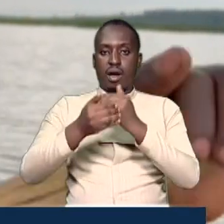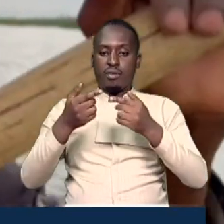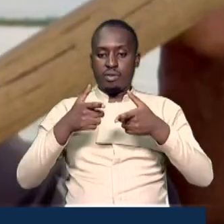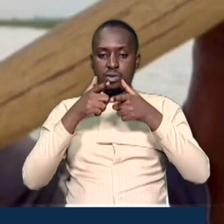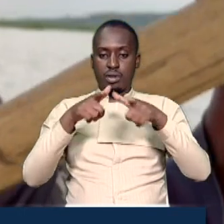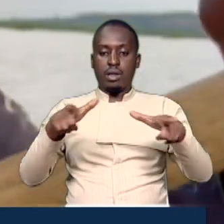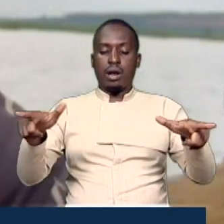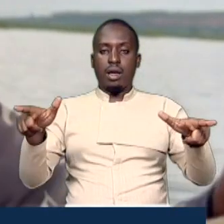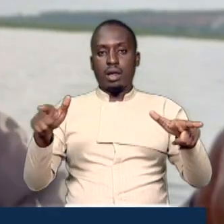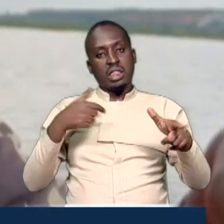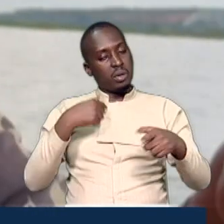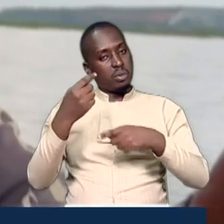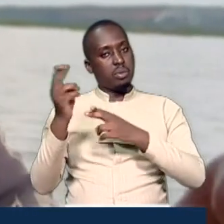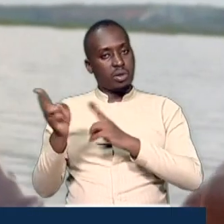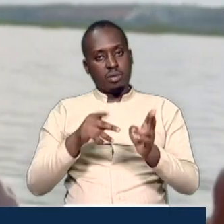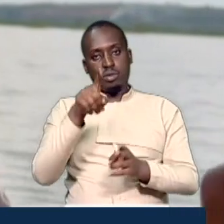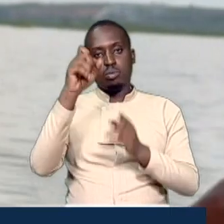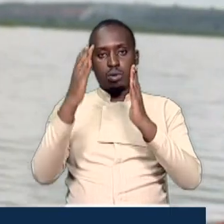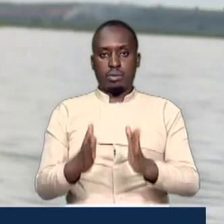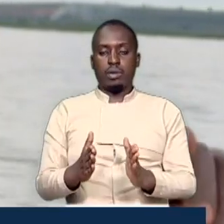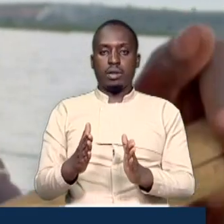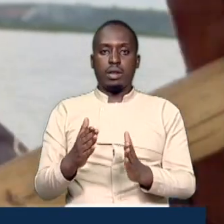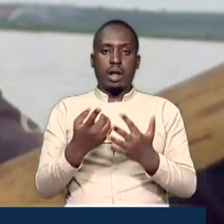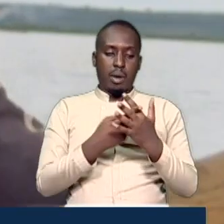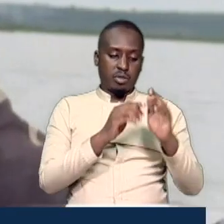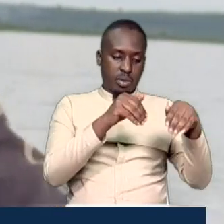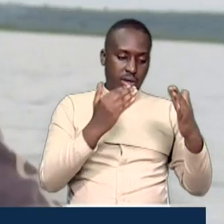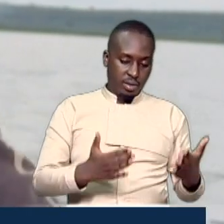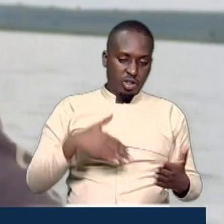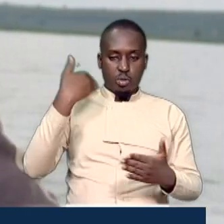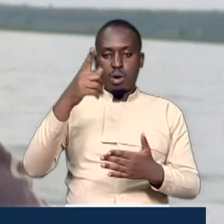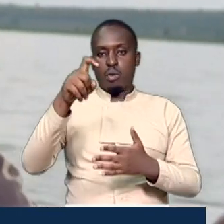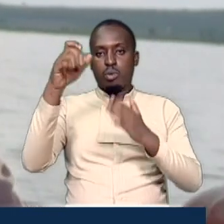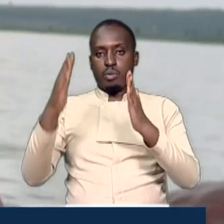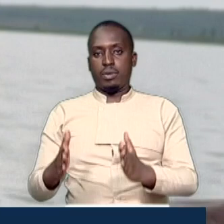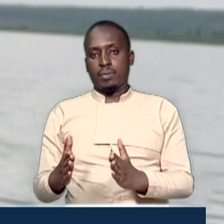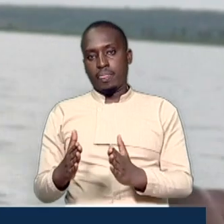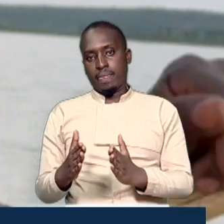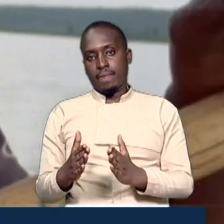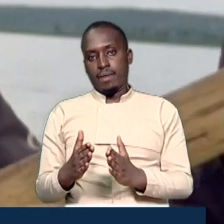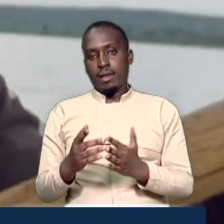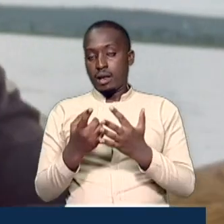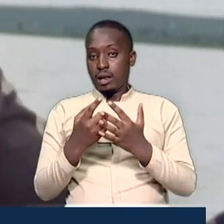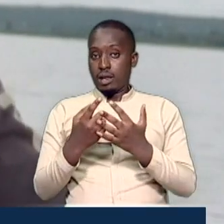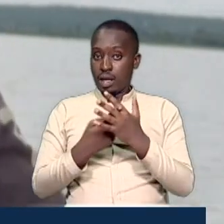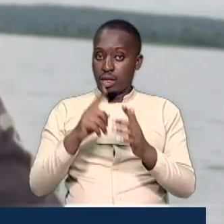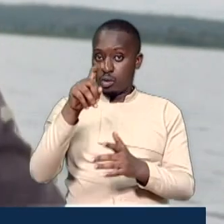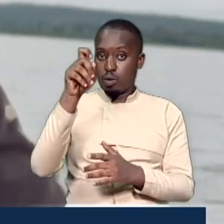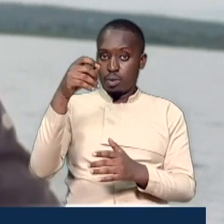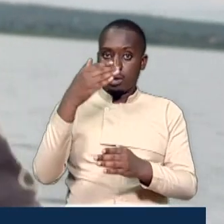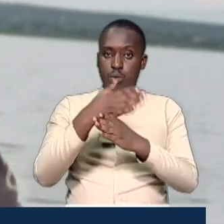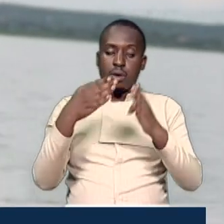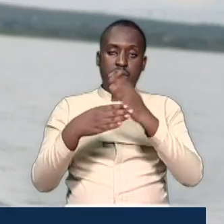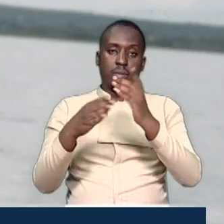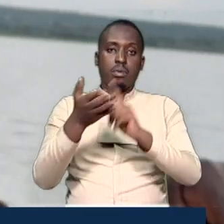umurobyi. Nabanje ubuhinzi nyuma nkuzaho urobyi. Ntagiye kuroba icyo cyagejejeho ntaje kubaka mbona urugo.